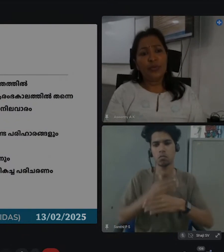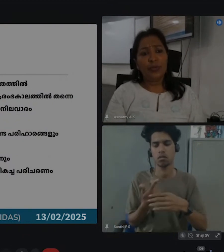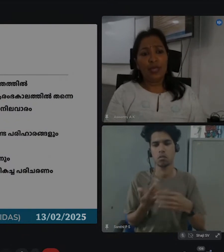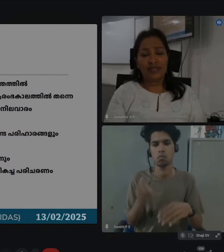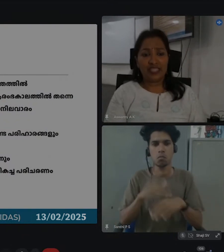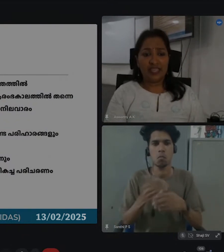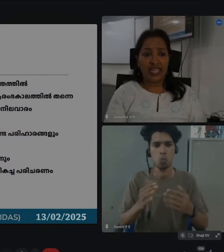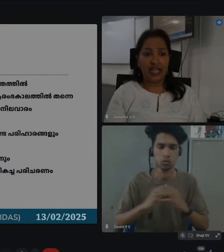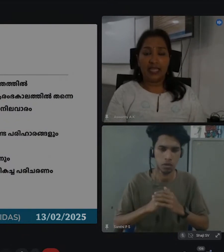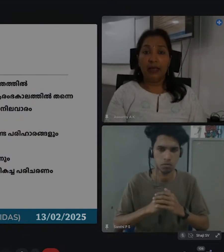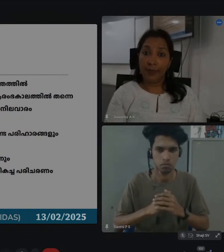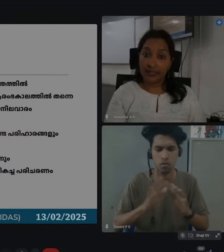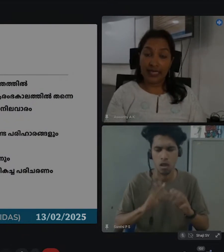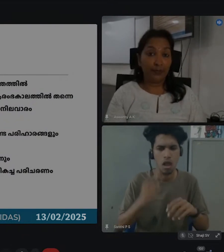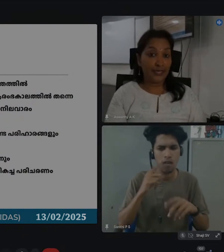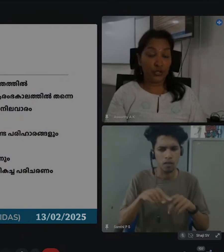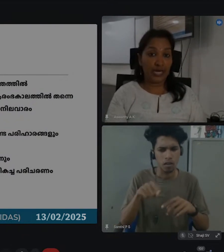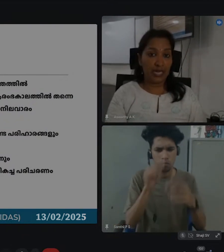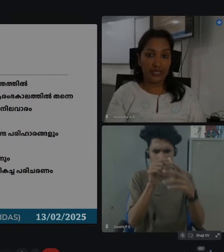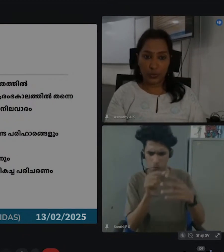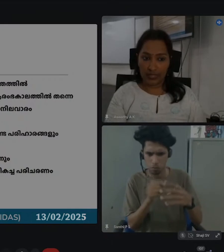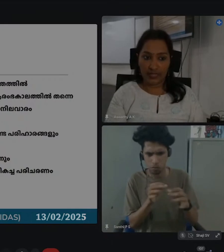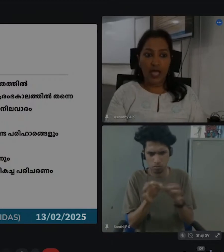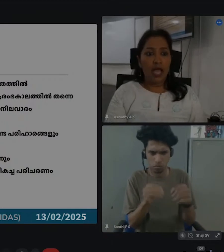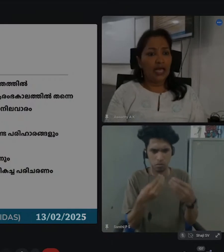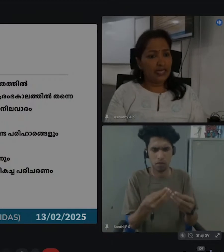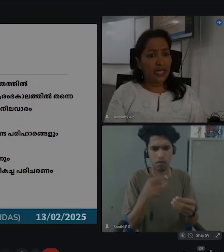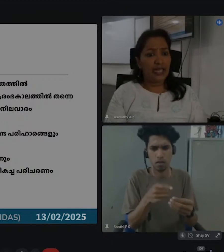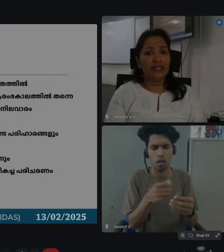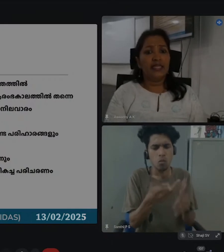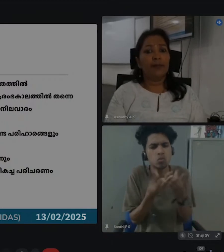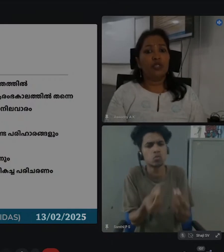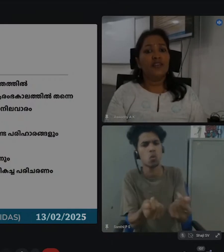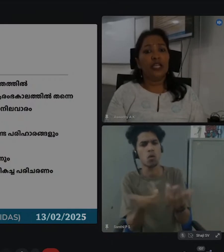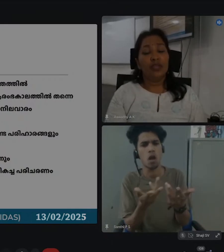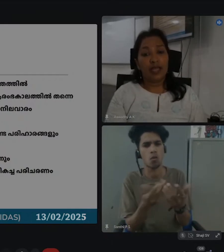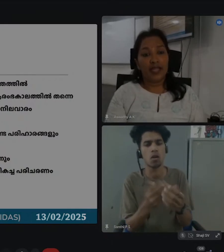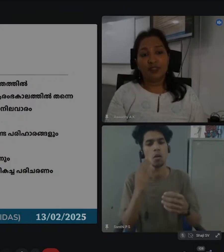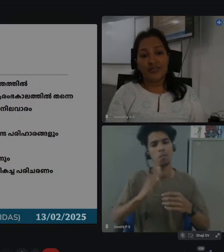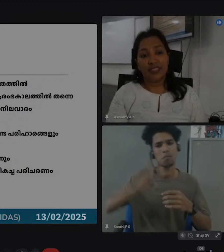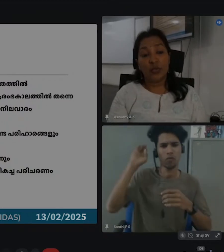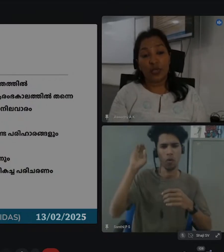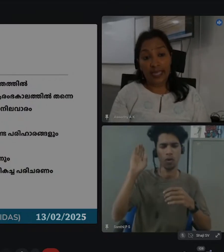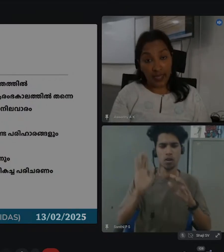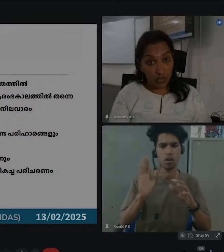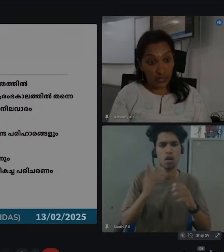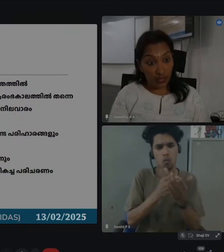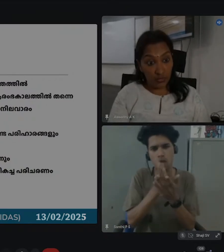അപ്പോൾ ഇങ്ങനെ ഒരു അവസ്ഥ വരികയാണെങ്കിൽ എന്തെല്ലാം പരിശോധനകളാണ് ഇതിനുള്ളത്? ആദ്യകാലങ്ങളിൽ തന്നെ ഭൗതിക വെല്ലുവിളി കാരണം